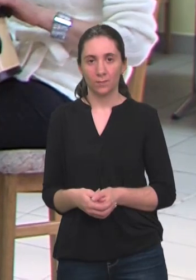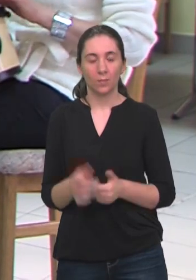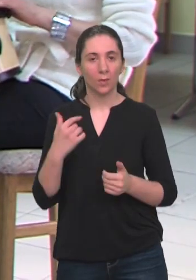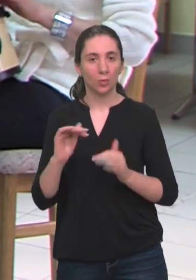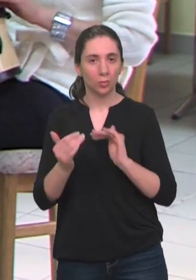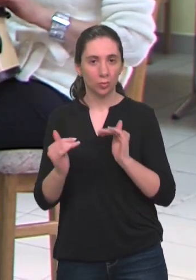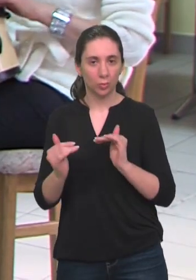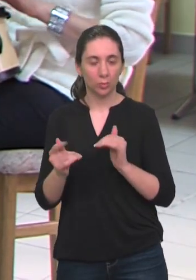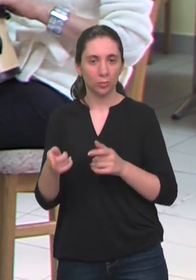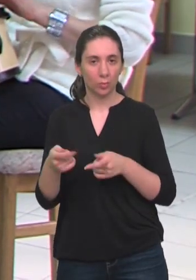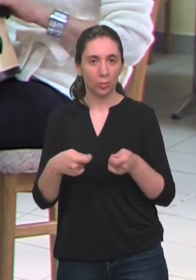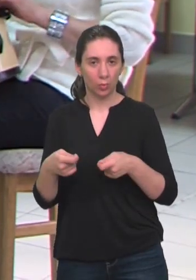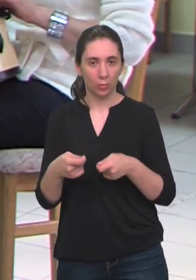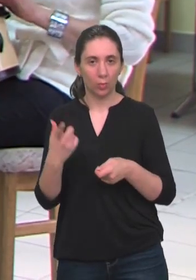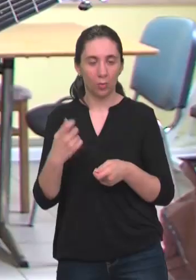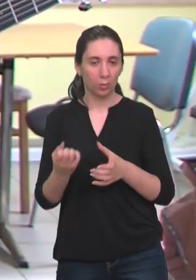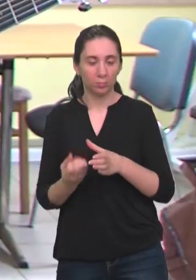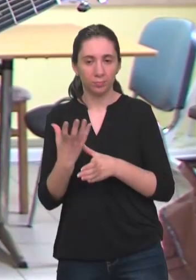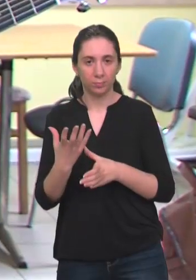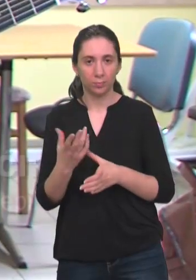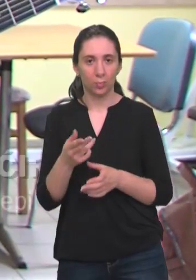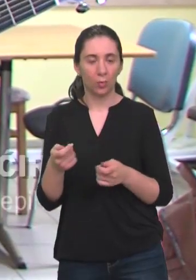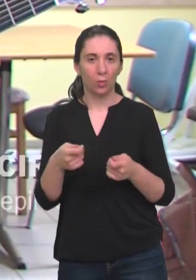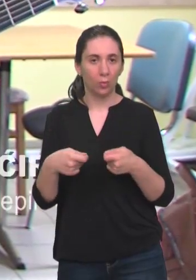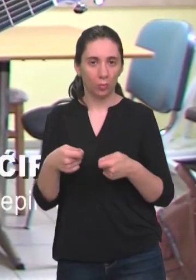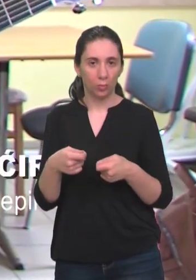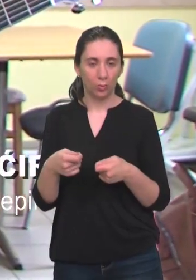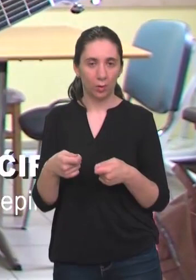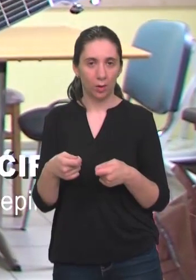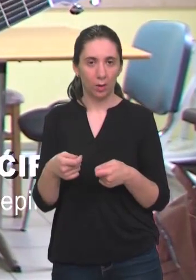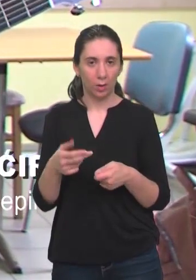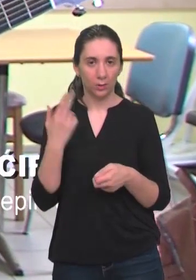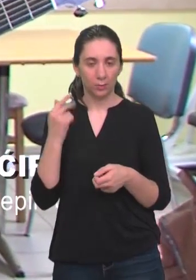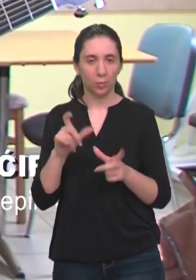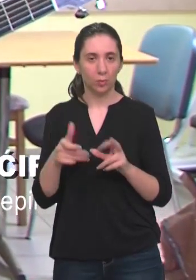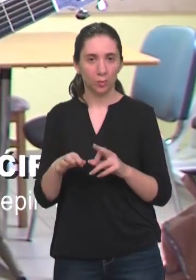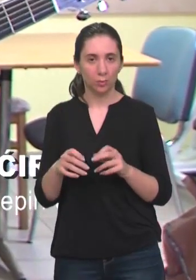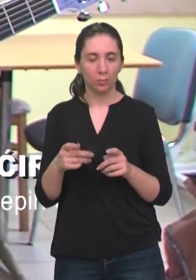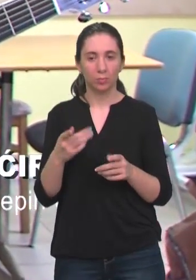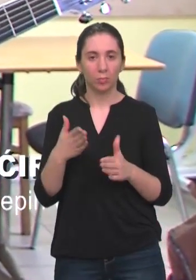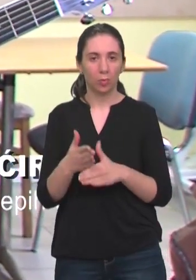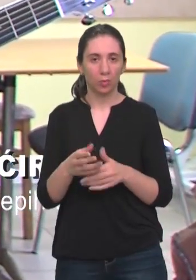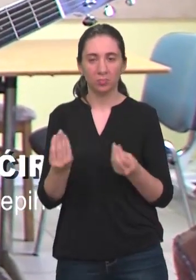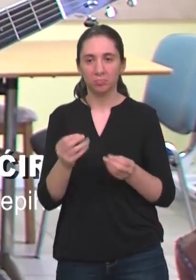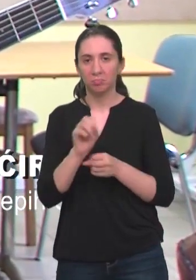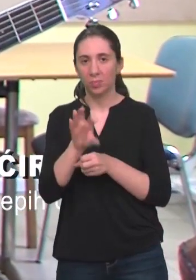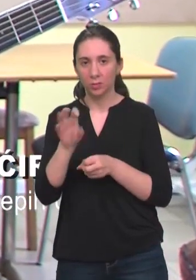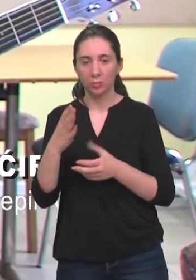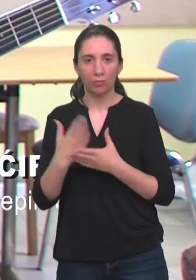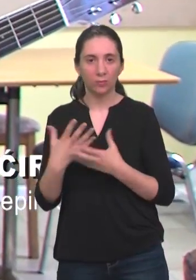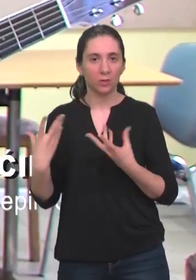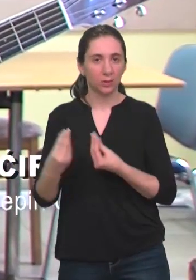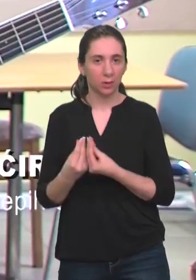Surađujemo s tom udrugom od samog osnutka Udruge slijepih Uska kroz razne prezentacije. Zajedno smo uvijek